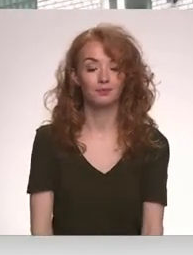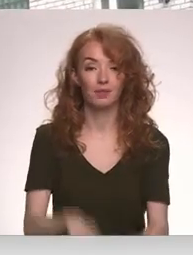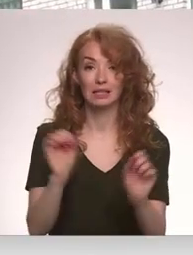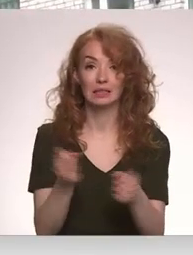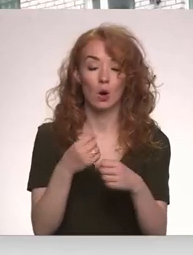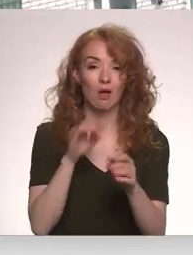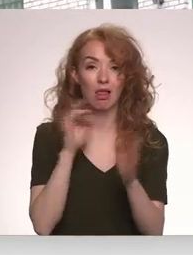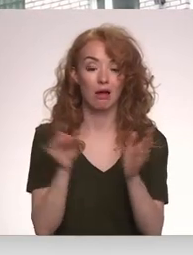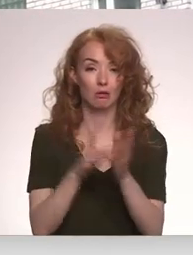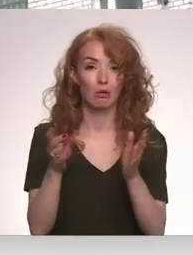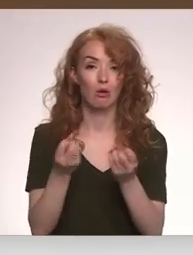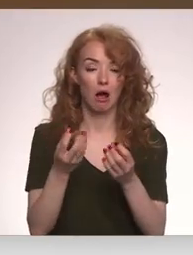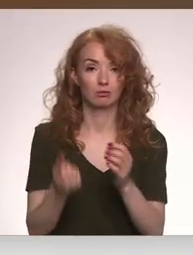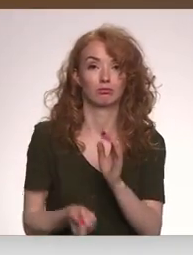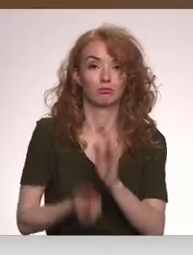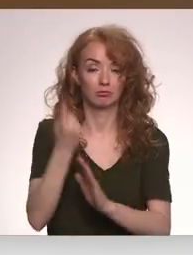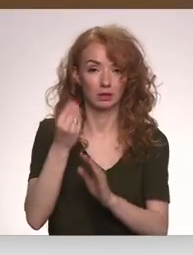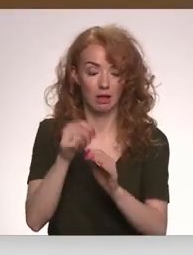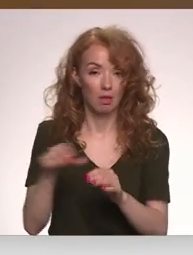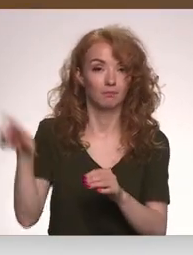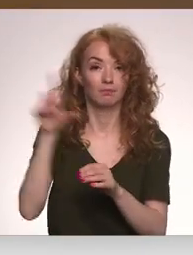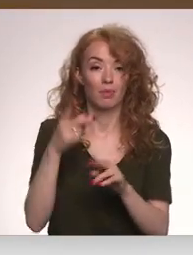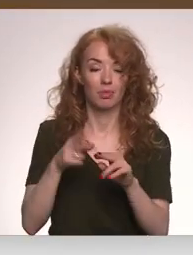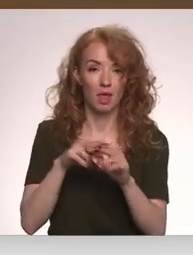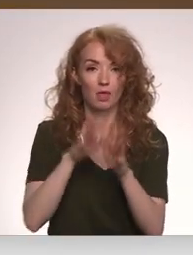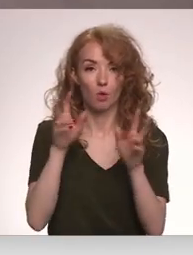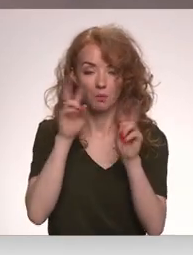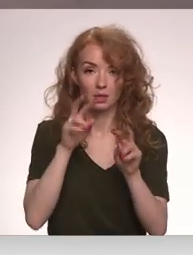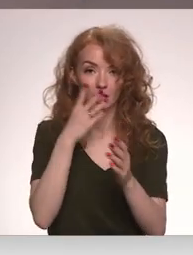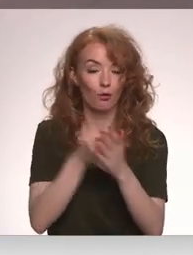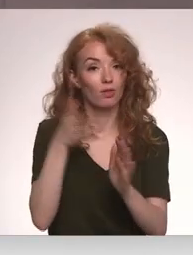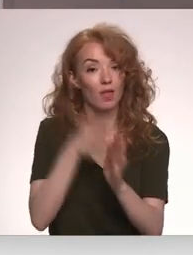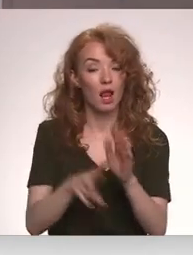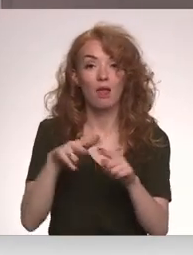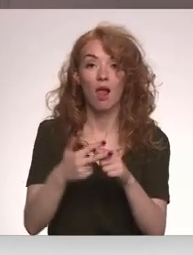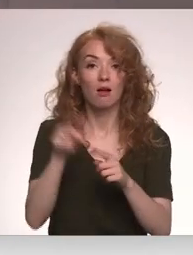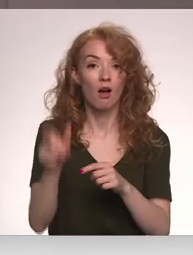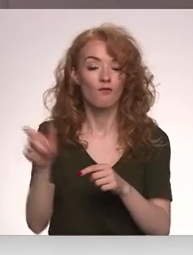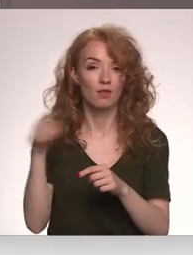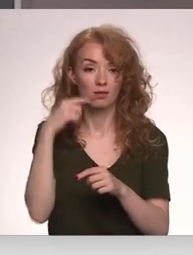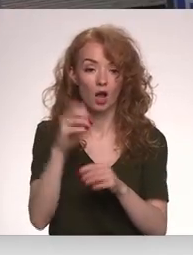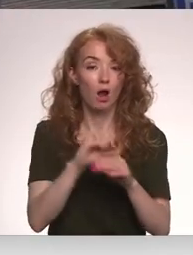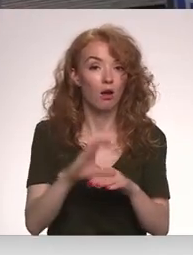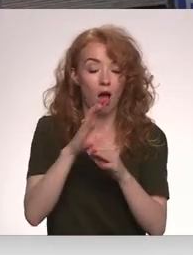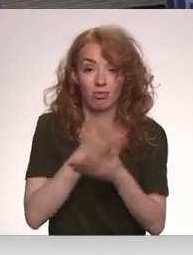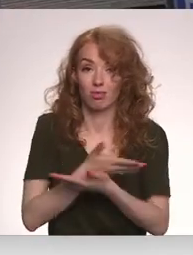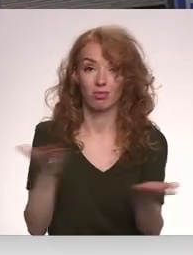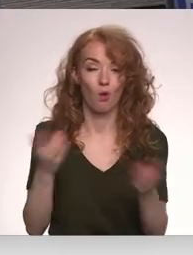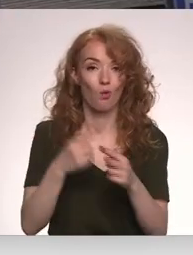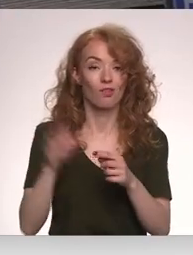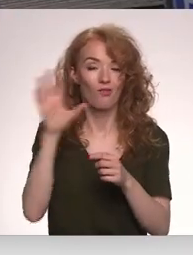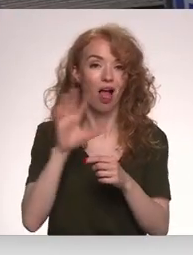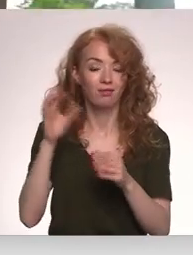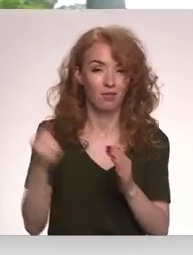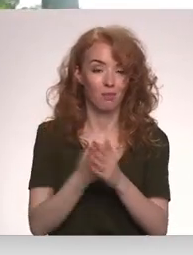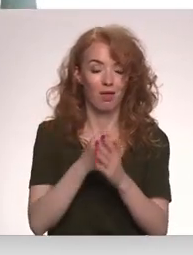Straujais energoresursu cenu pieaugums liks pārskatīt tēriņus daudziem. Jelgavnieki stāsta, ka krāt nav no kā un uz valsts palīdzību